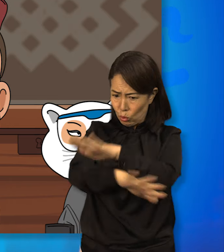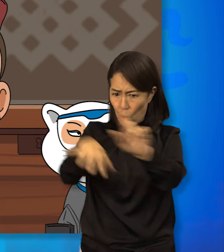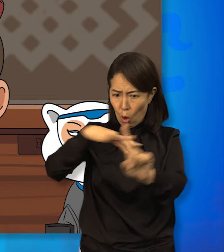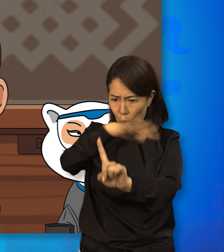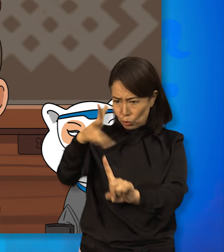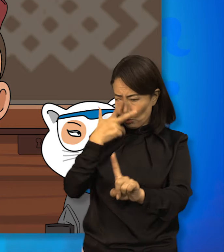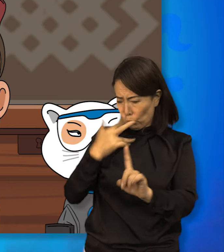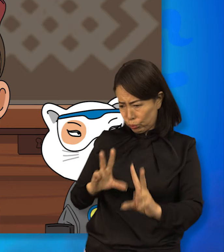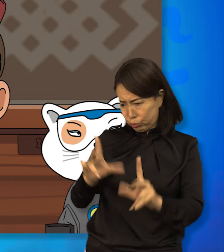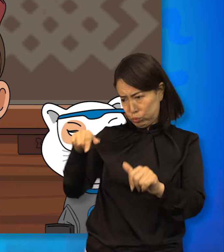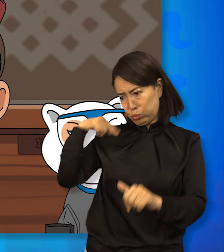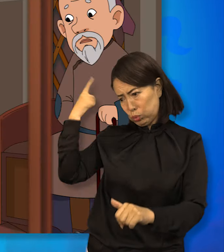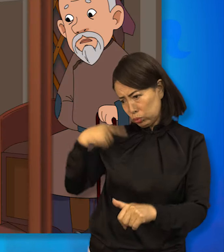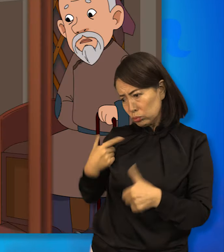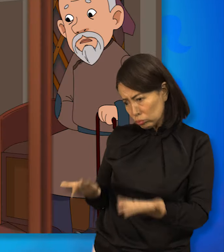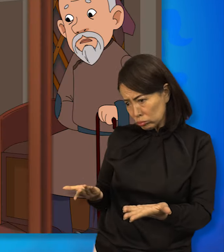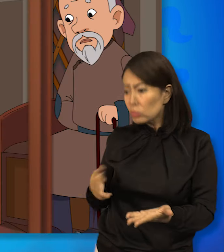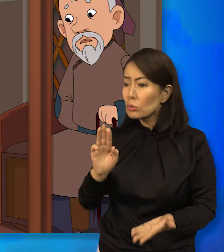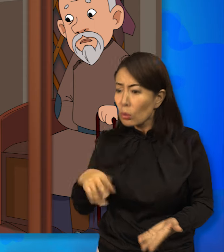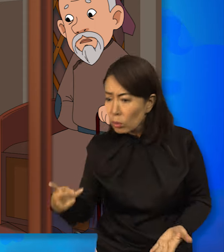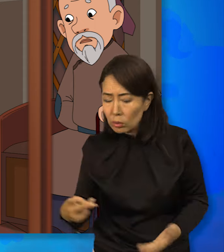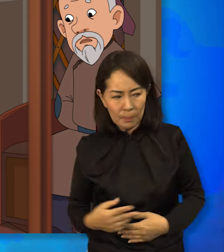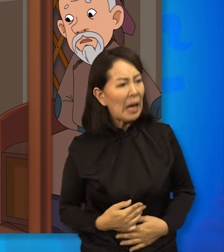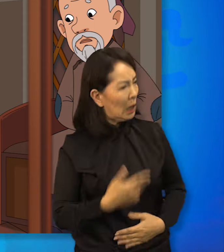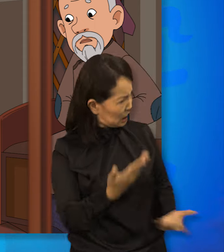би болохоор хоёр чонтой гарч уучраа олсон дээр илгүү дээ.